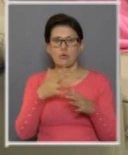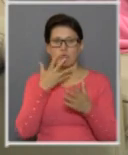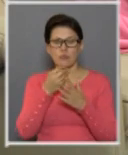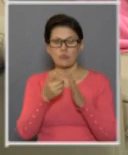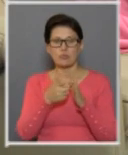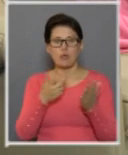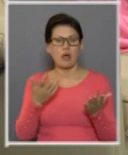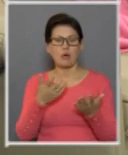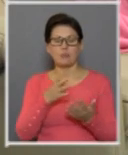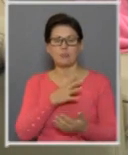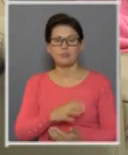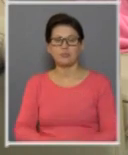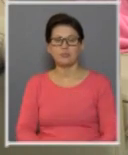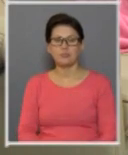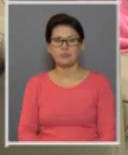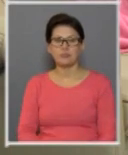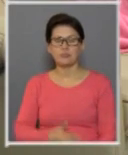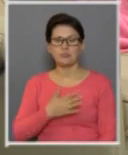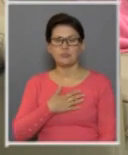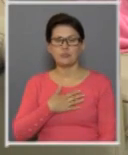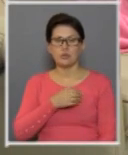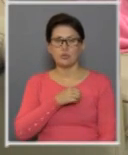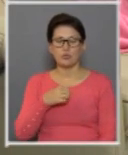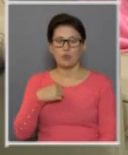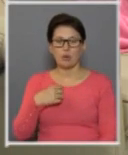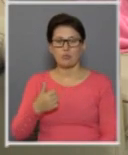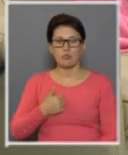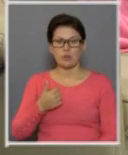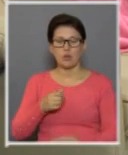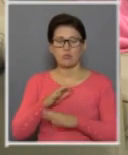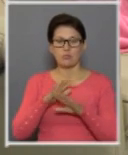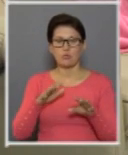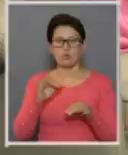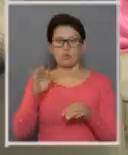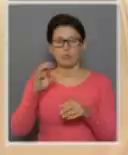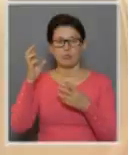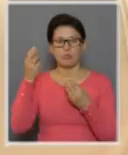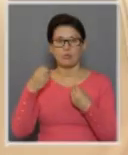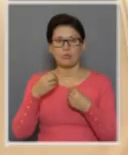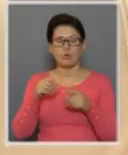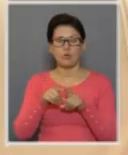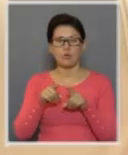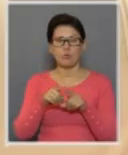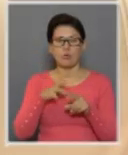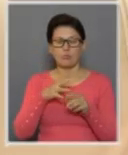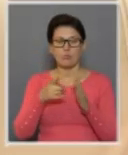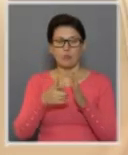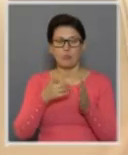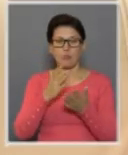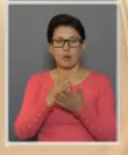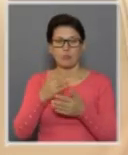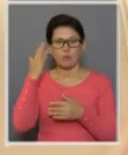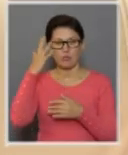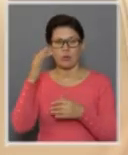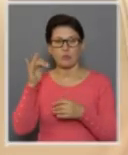тарта аласың? Мен өзімде мақтанғаным емес, бірақ Құдай берген, Алла берген бір тартымдылығым бар деп